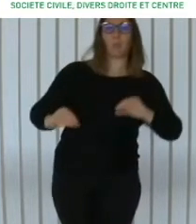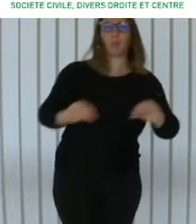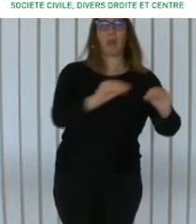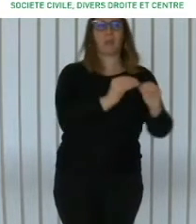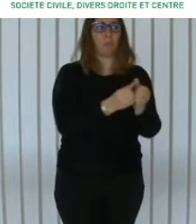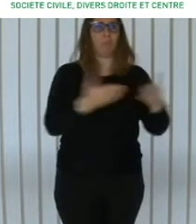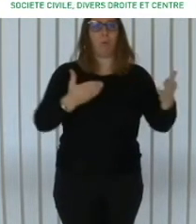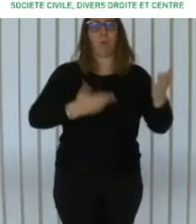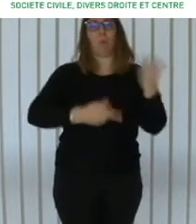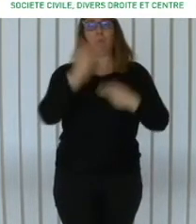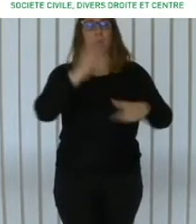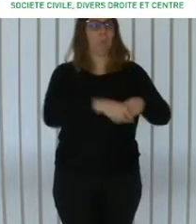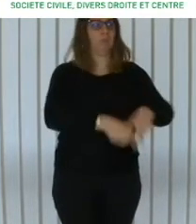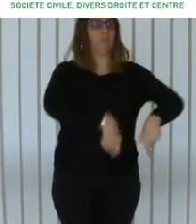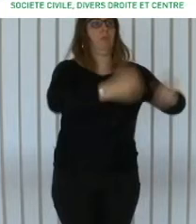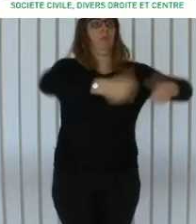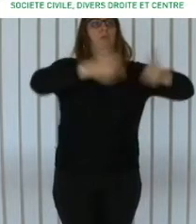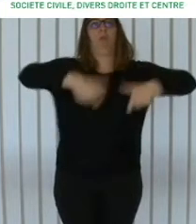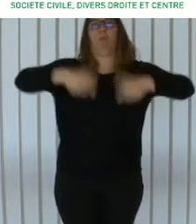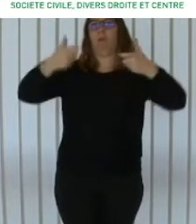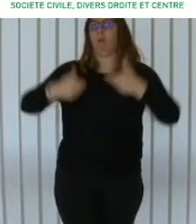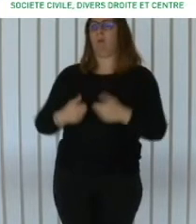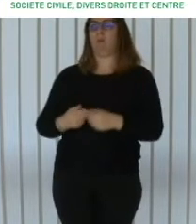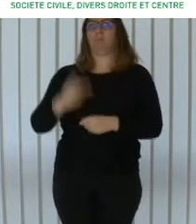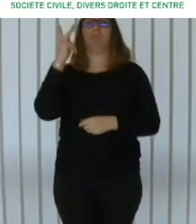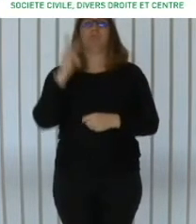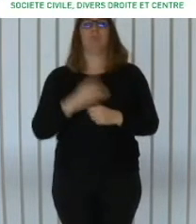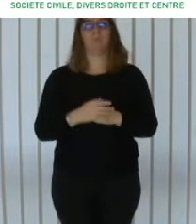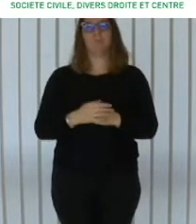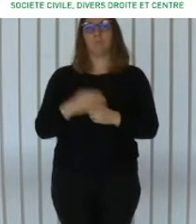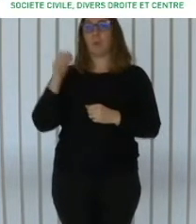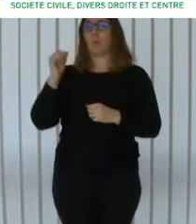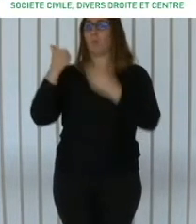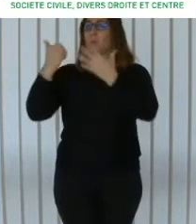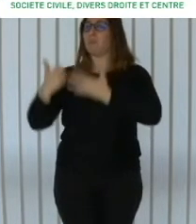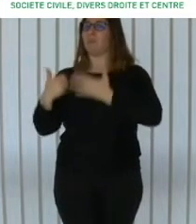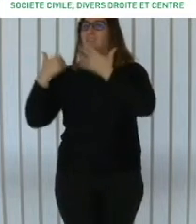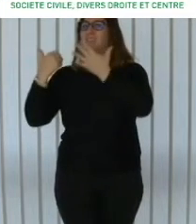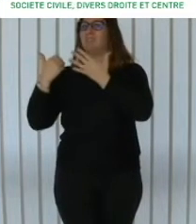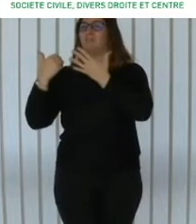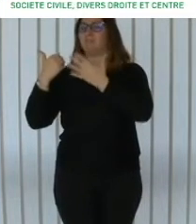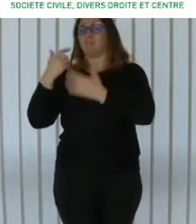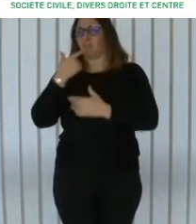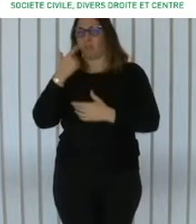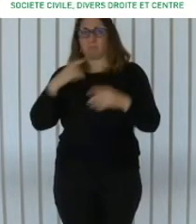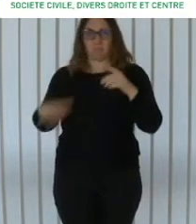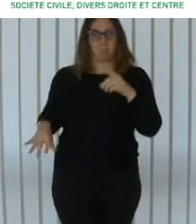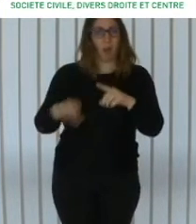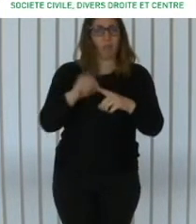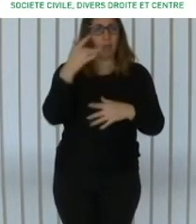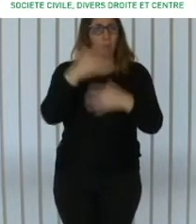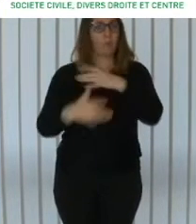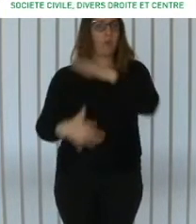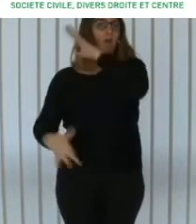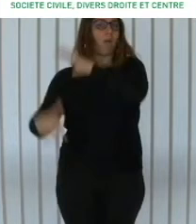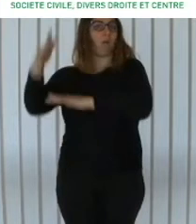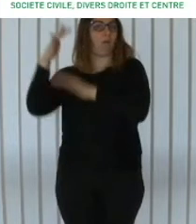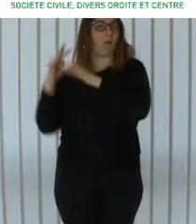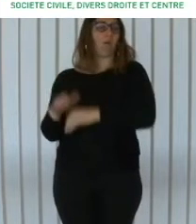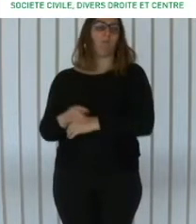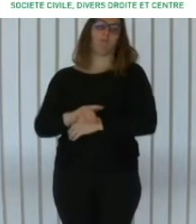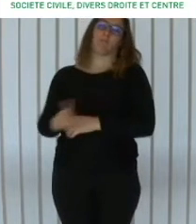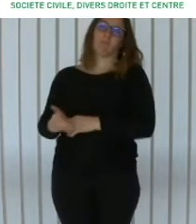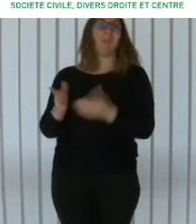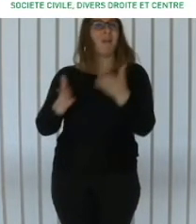la densification excessive de la ville. Votre premier mandat dans ce domaine n'aura pas rattrapé les retards du passé ni